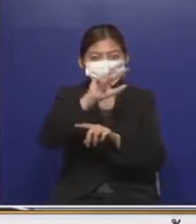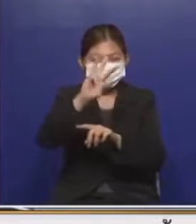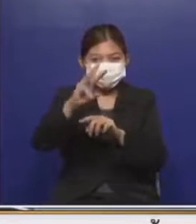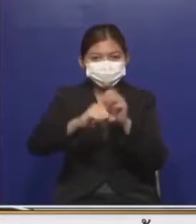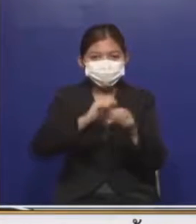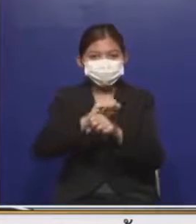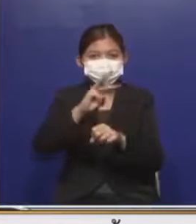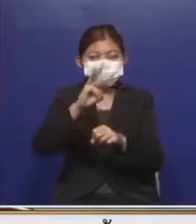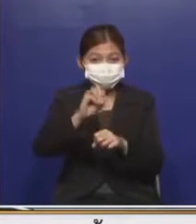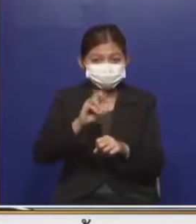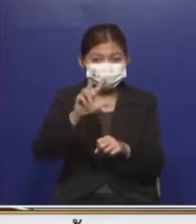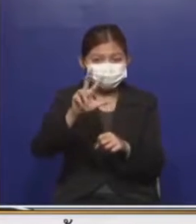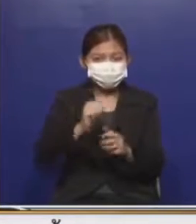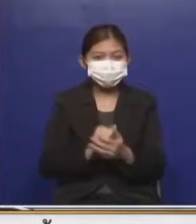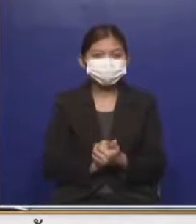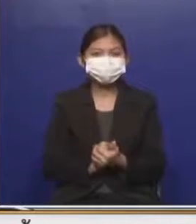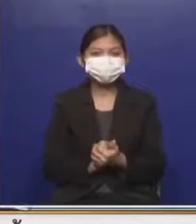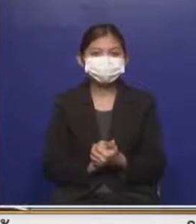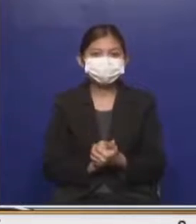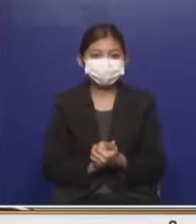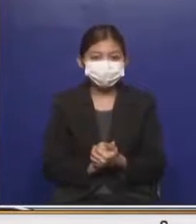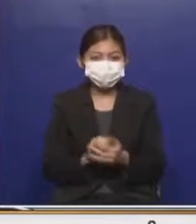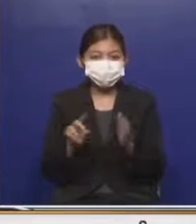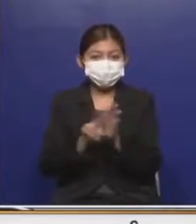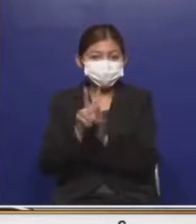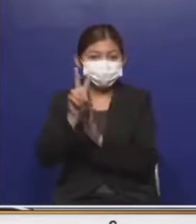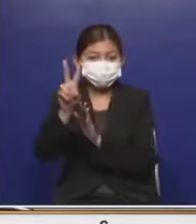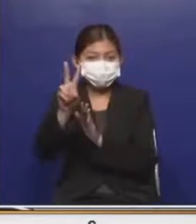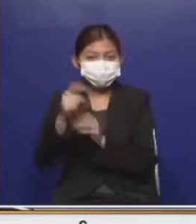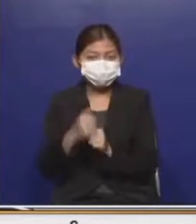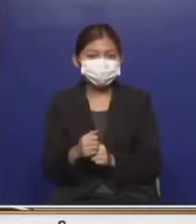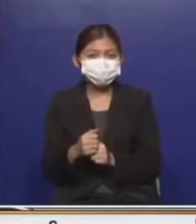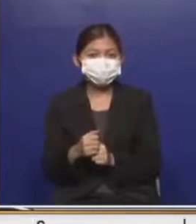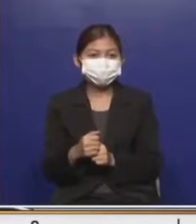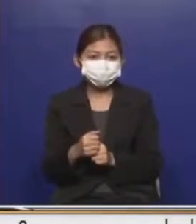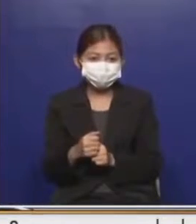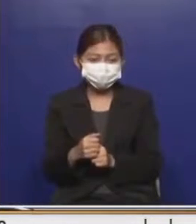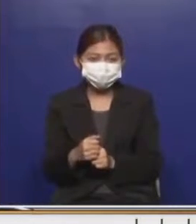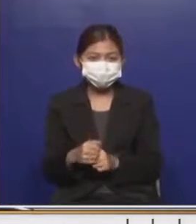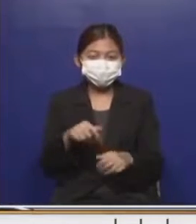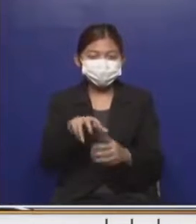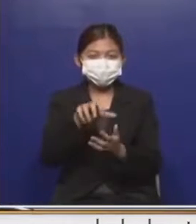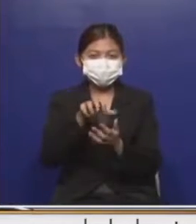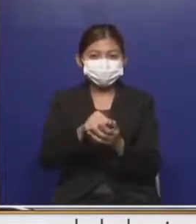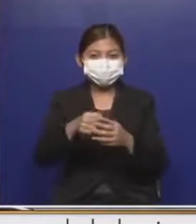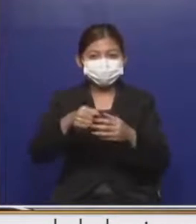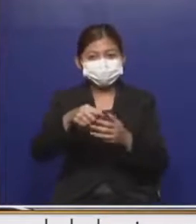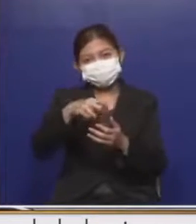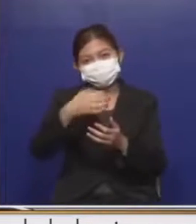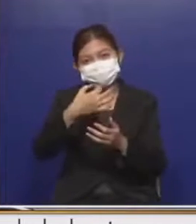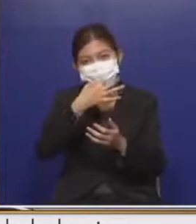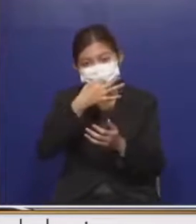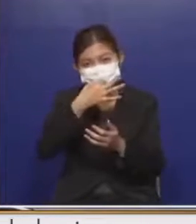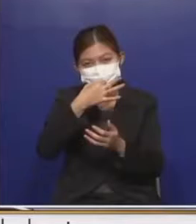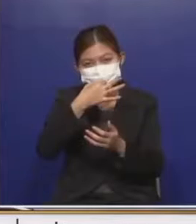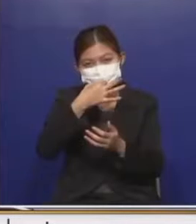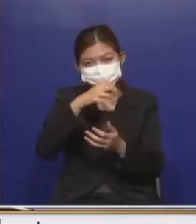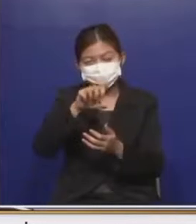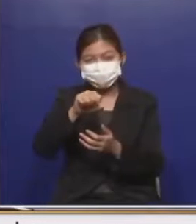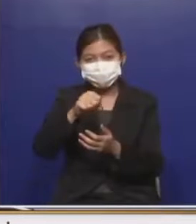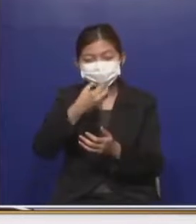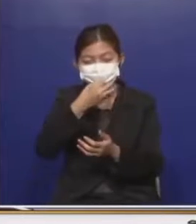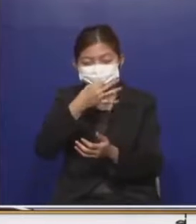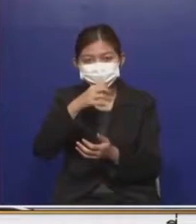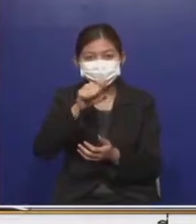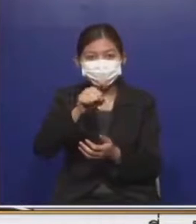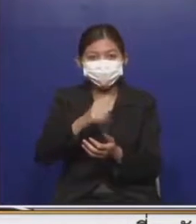งอยใปีงบปมาณปี 63 ละลอกที่ 2 เกิดขึ้นที่ตลาดกลางก้งจัหวดสมุสาพร เมอวนที่ 17 ทันวาคม 25